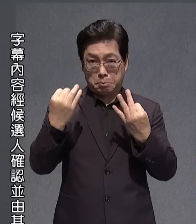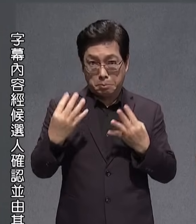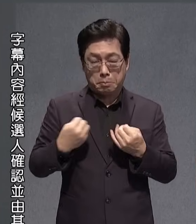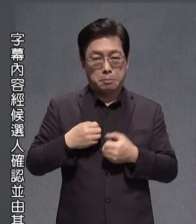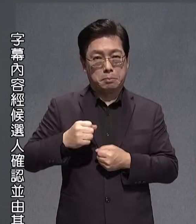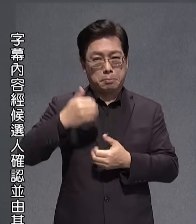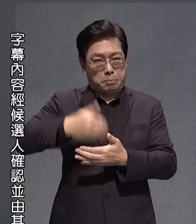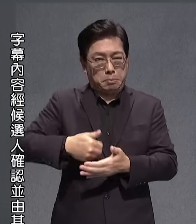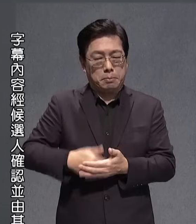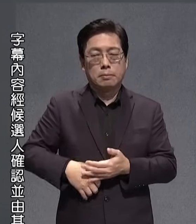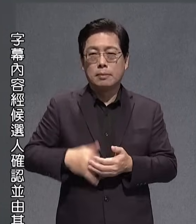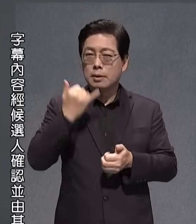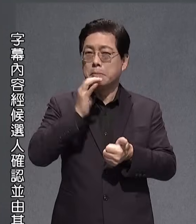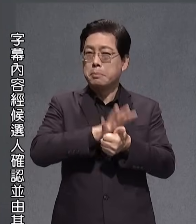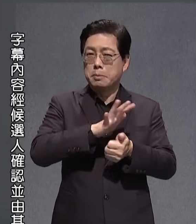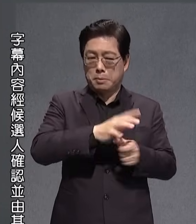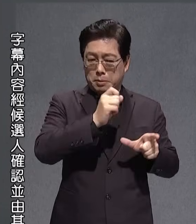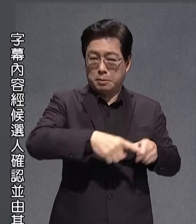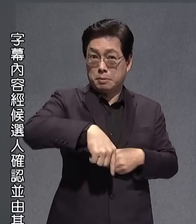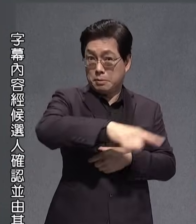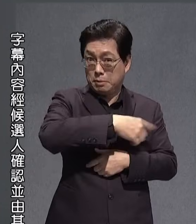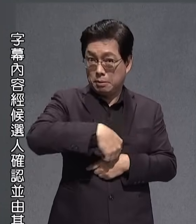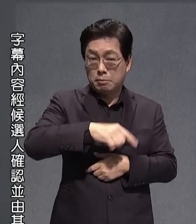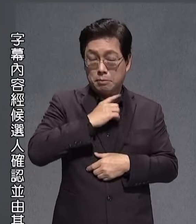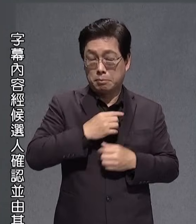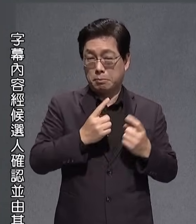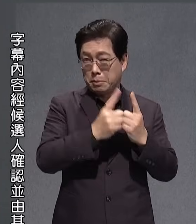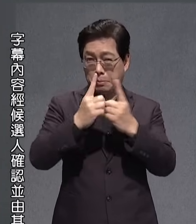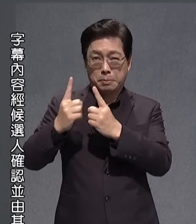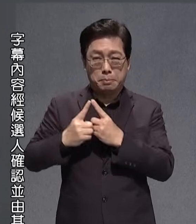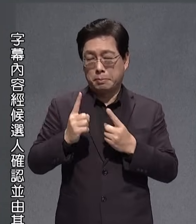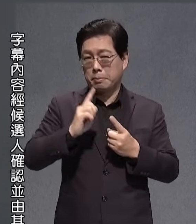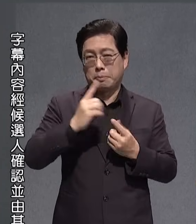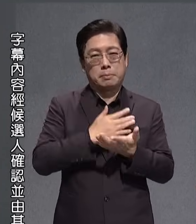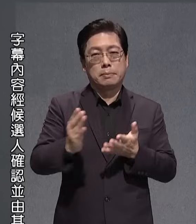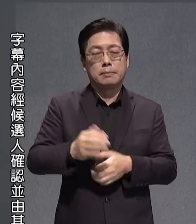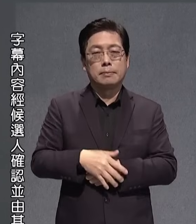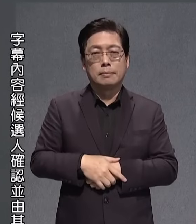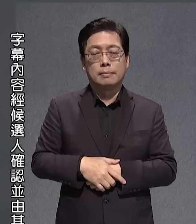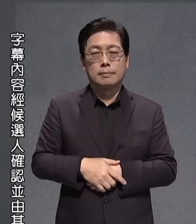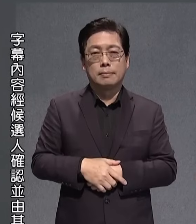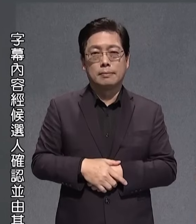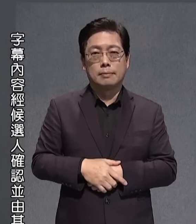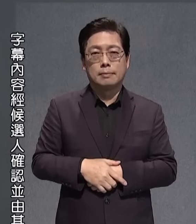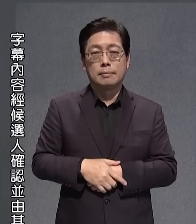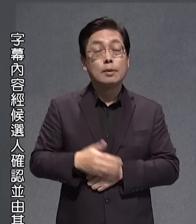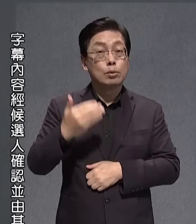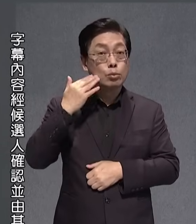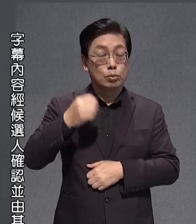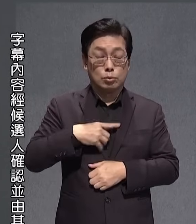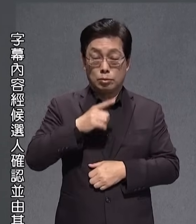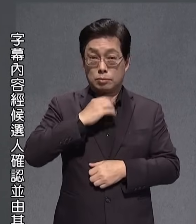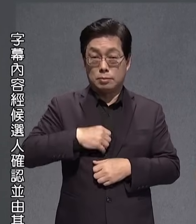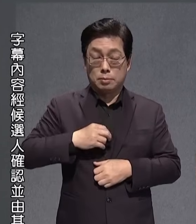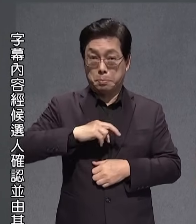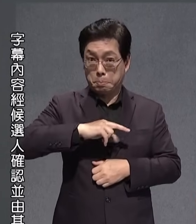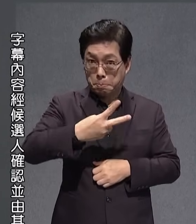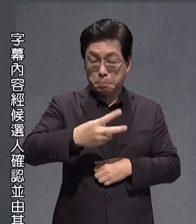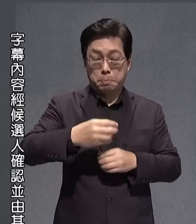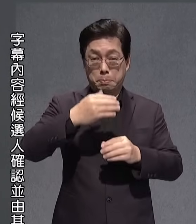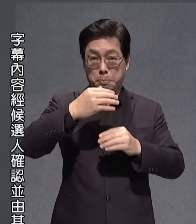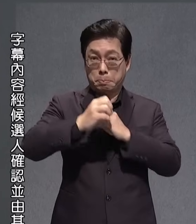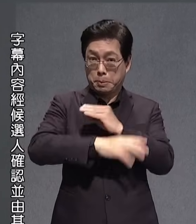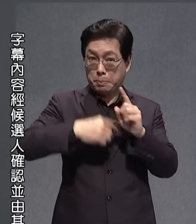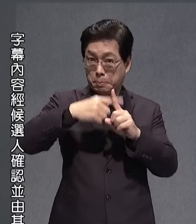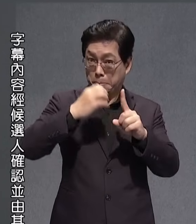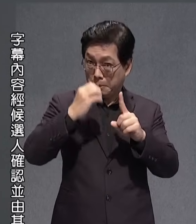来协助企业面对种种的问题。那么谈到净零转型或者是能源